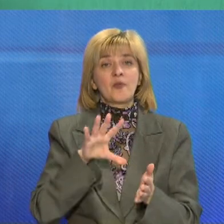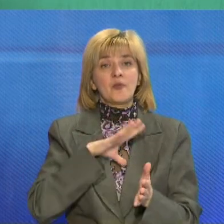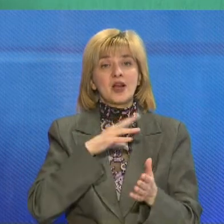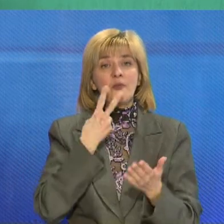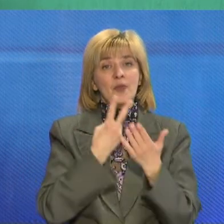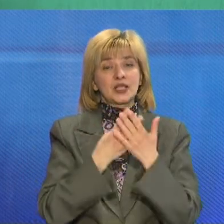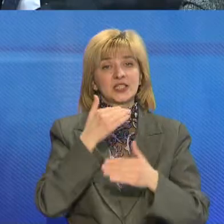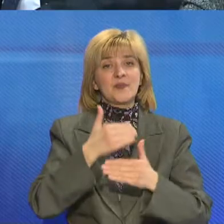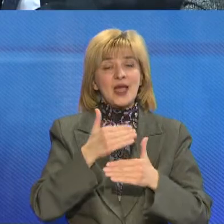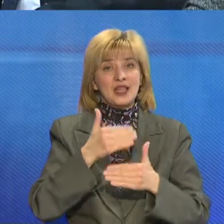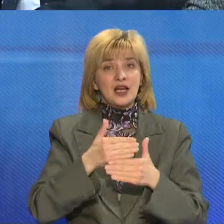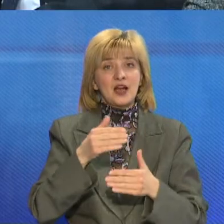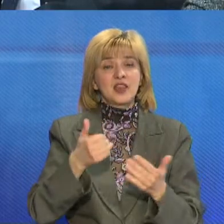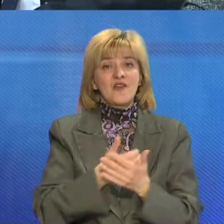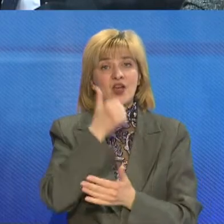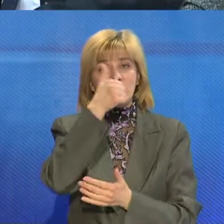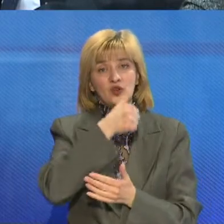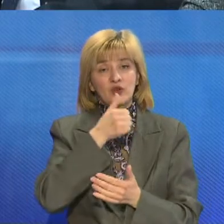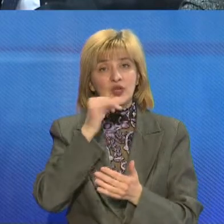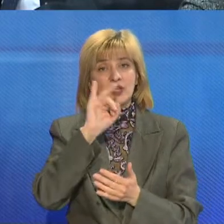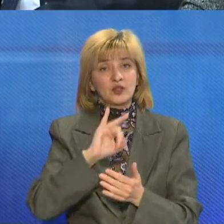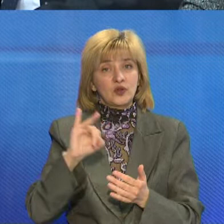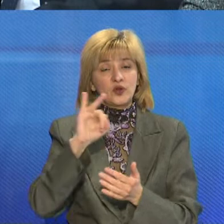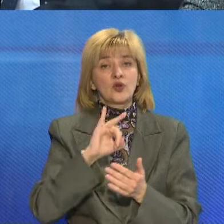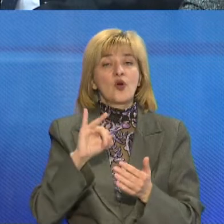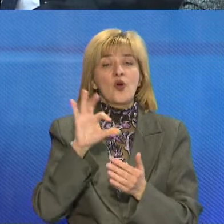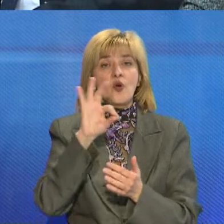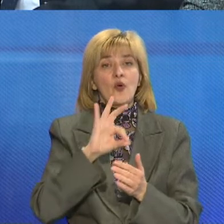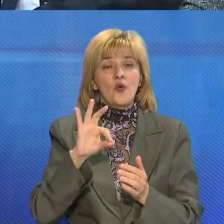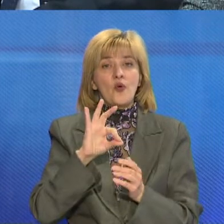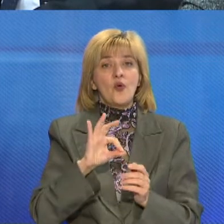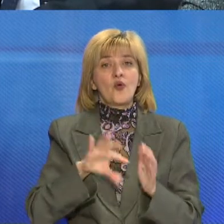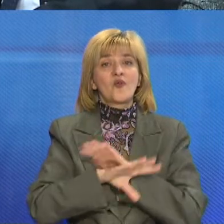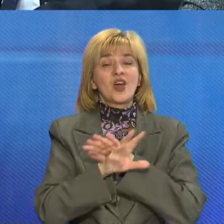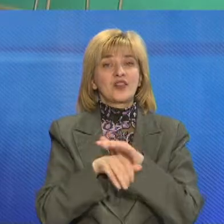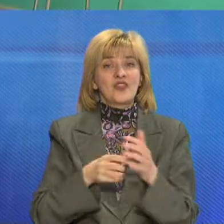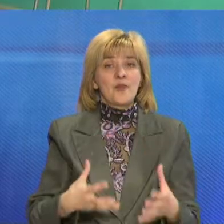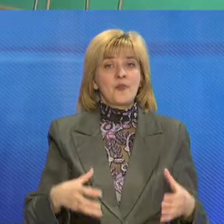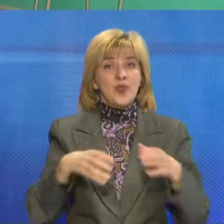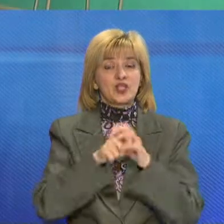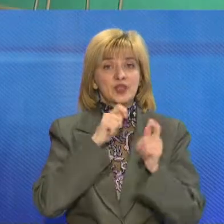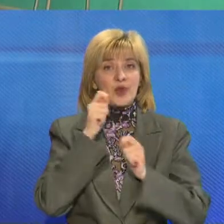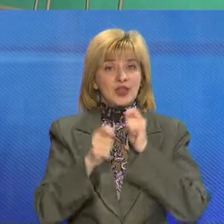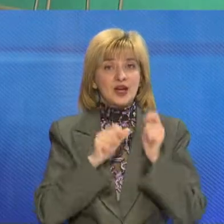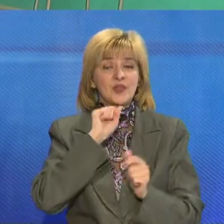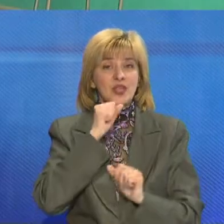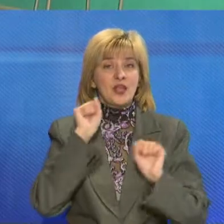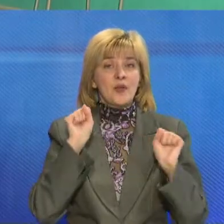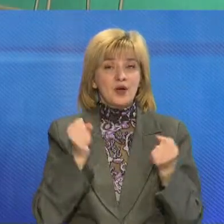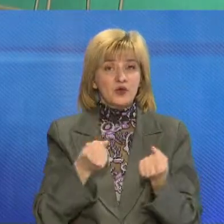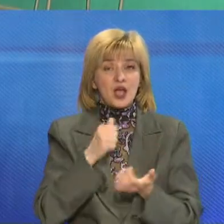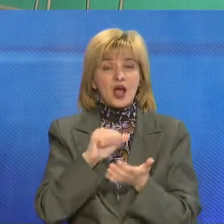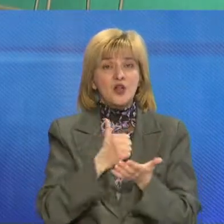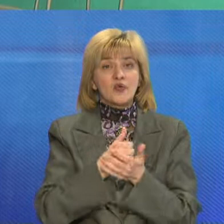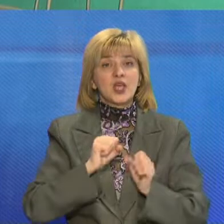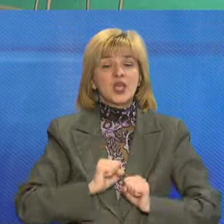спектакль «Навагоднюю гісторыю пра крадзеж меха з падарункамі ад Дзеда Мароза». Галоўныя героі казачнай пастаноўкі – Снягурка, Баба Яга